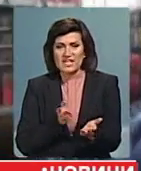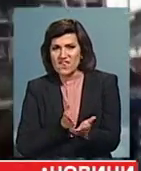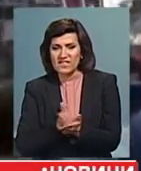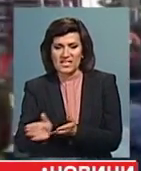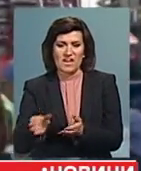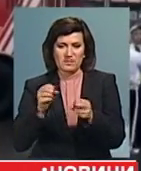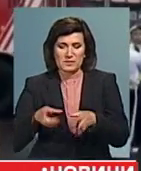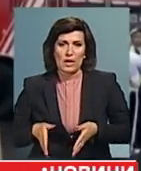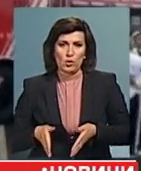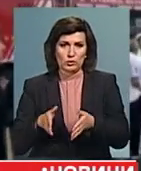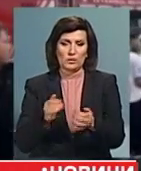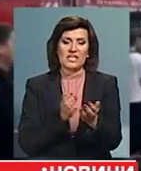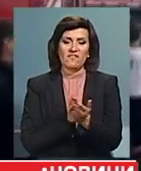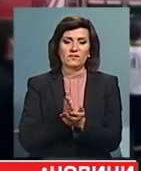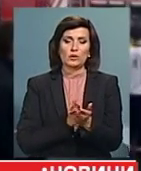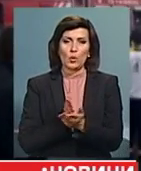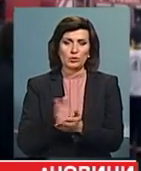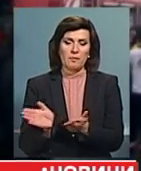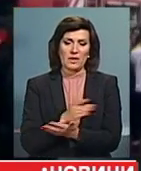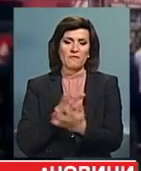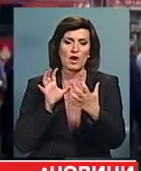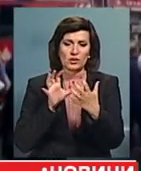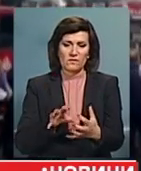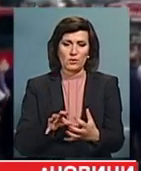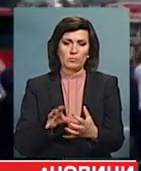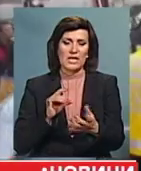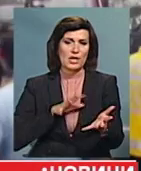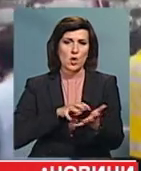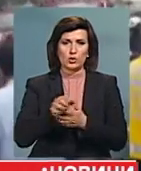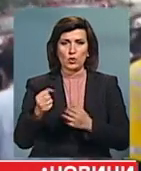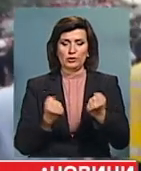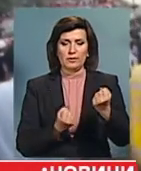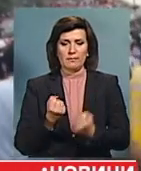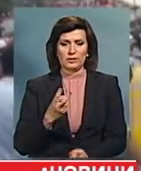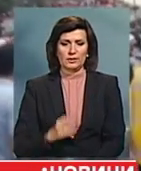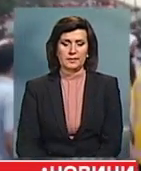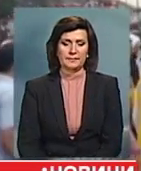Нині дорожній службі прибирають з дороги автобус і розтрощені машини.